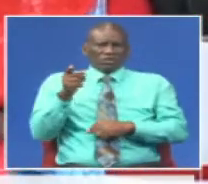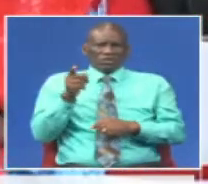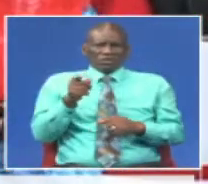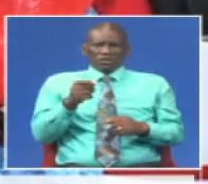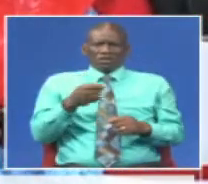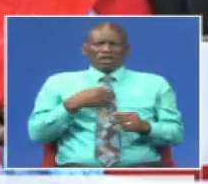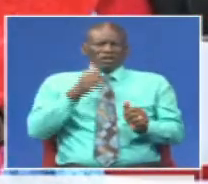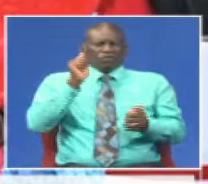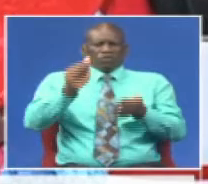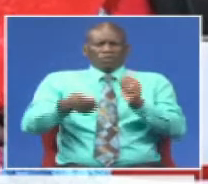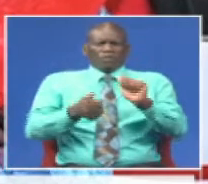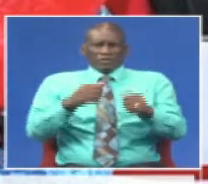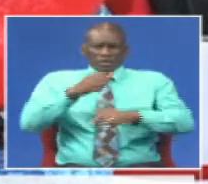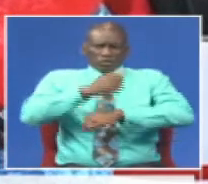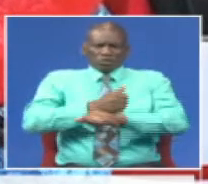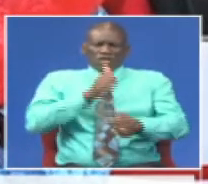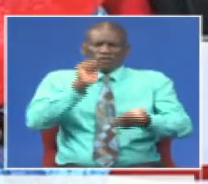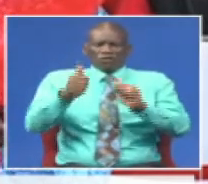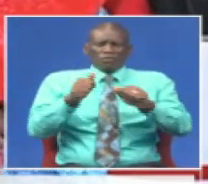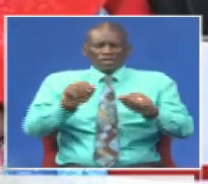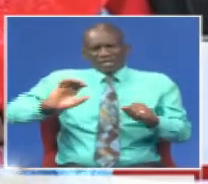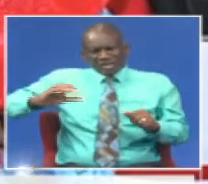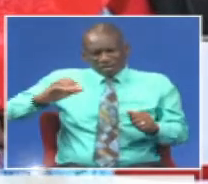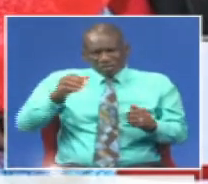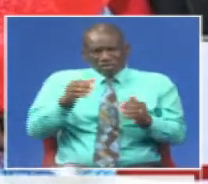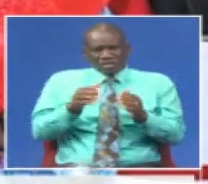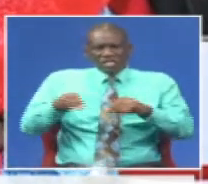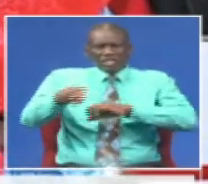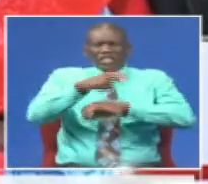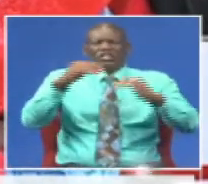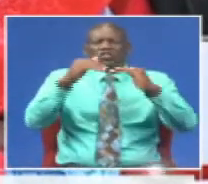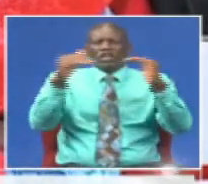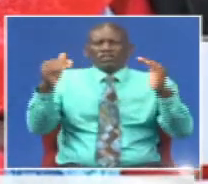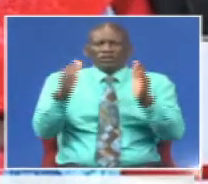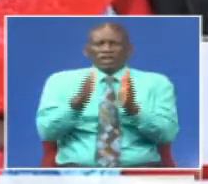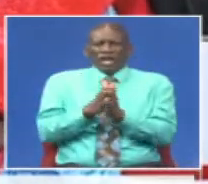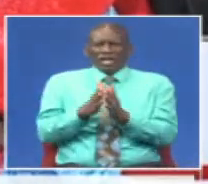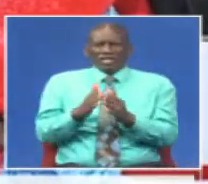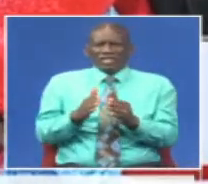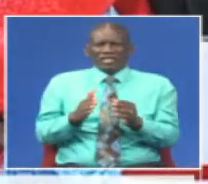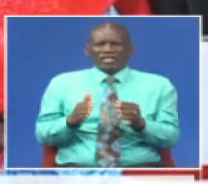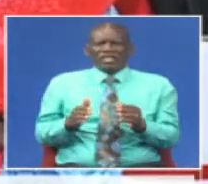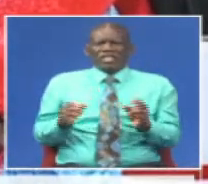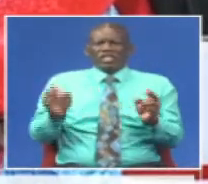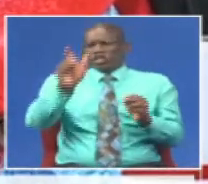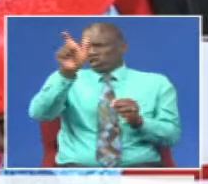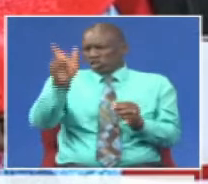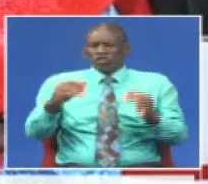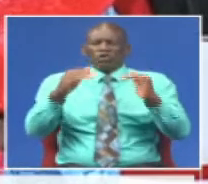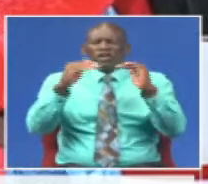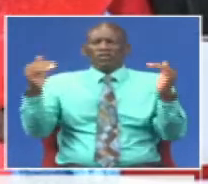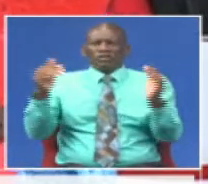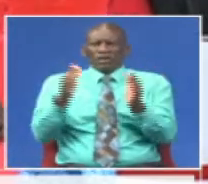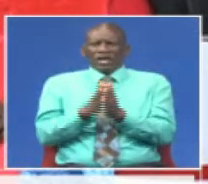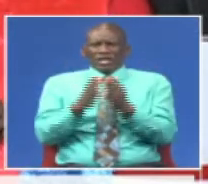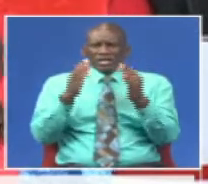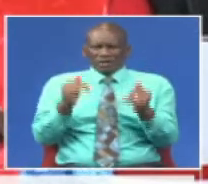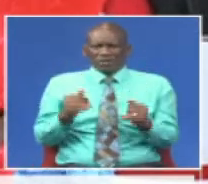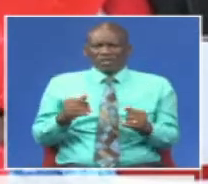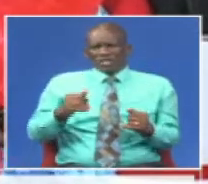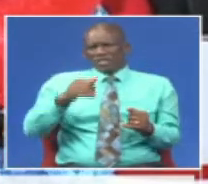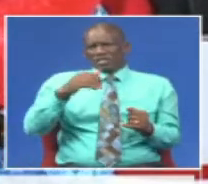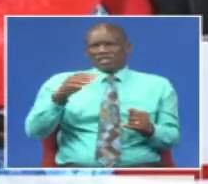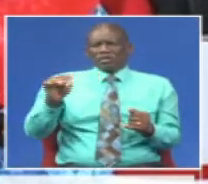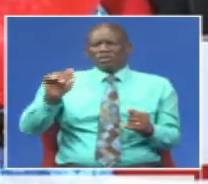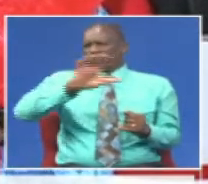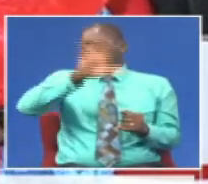has competed within the county at national level, at regional level, and now they went